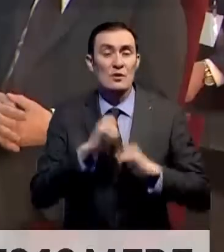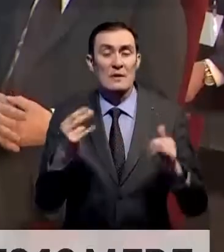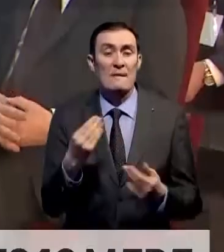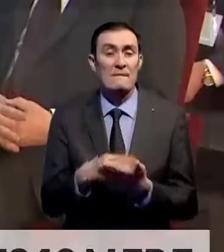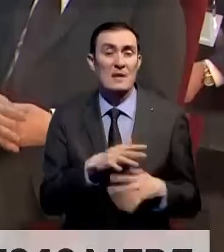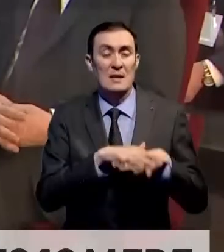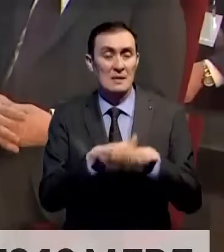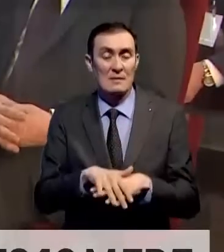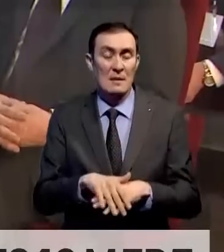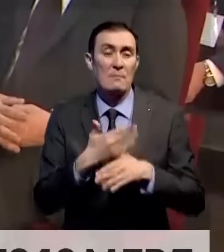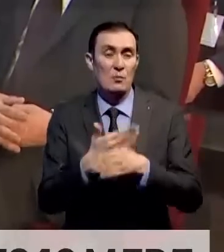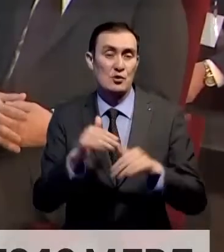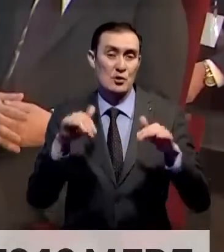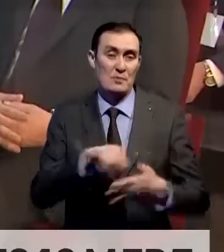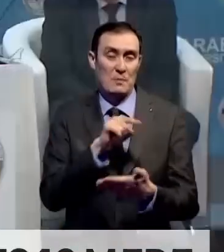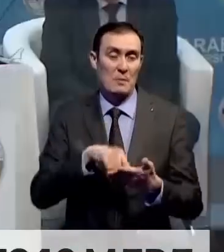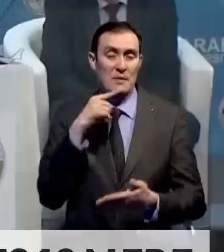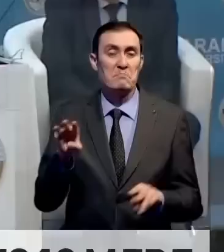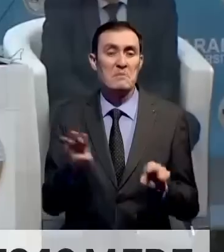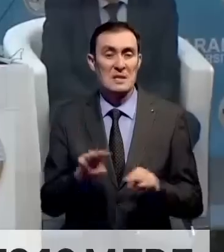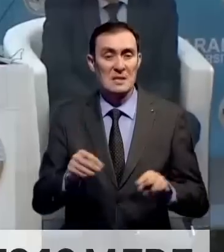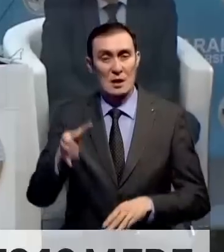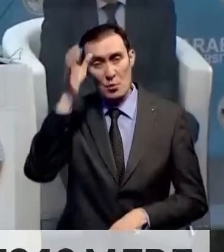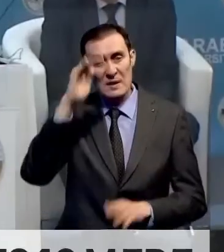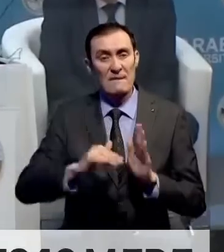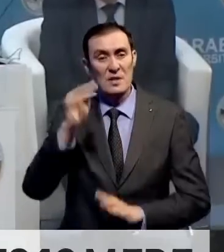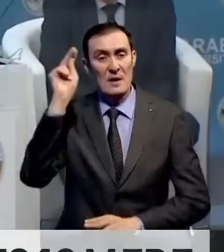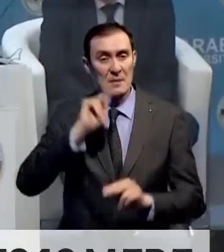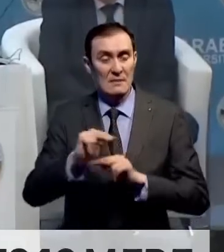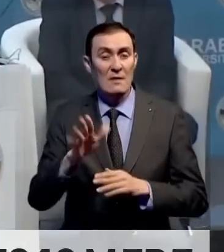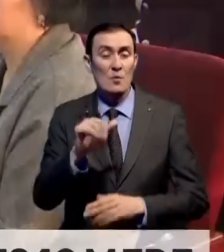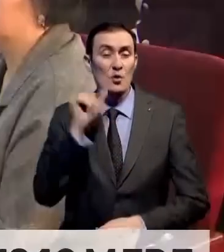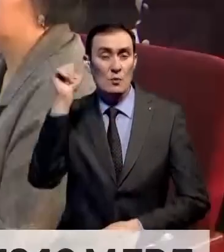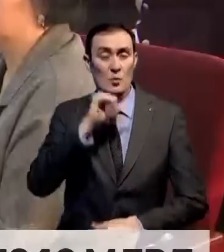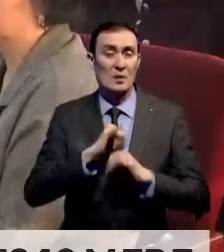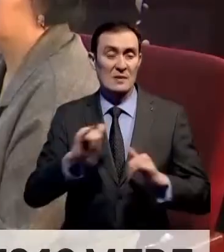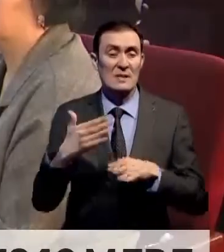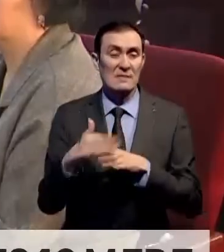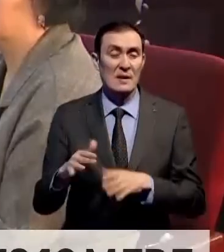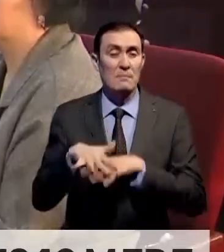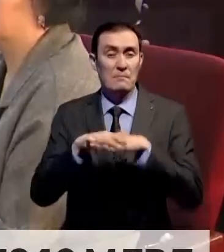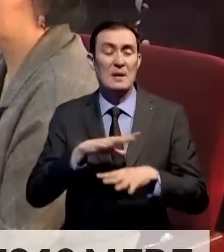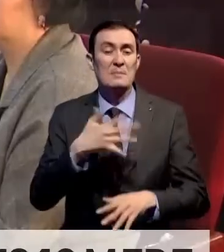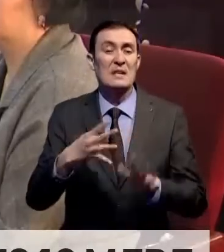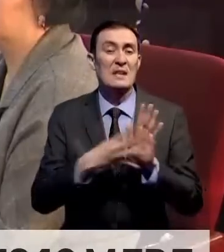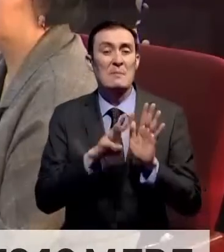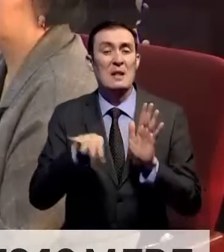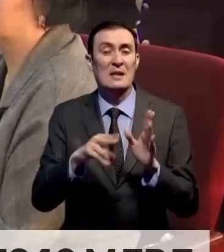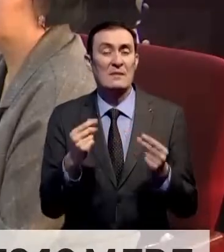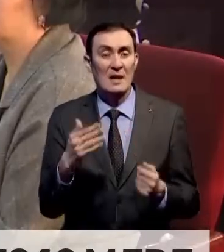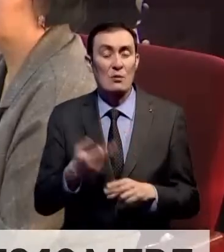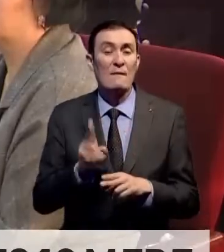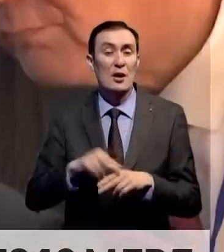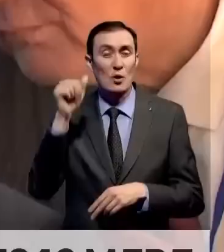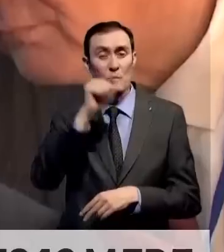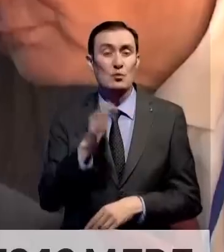финансирования поможет решить проблему, считает министр науки и высшего образования. Если в прошлом году на развитие отрасли направили 59 миллиардов тенге,